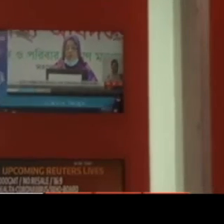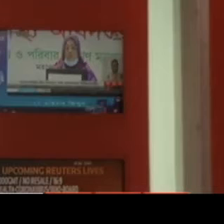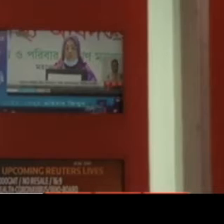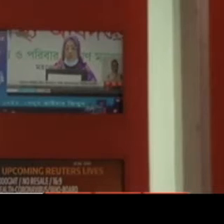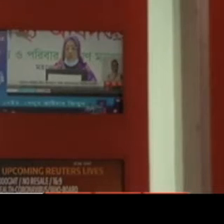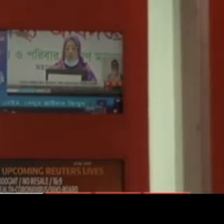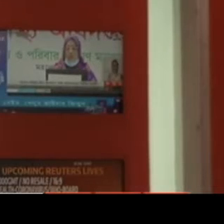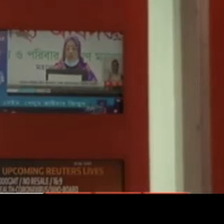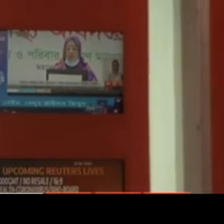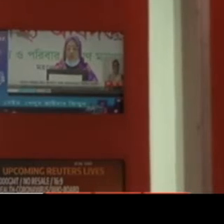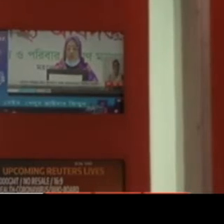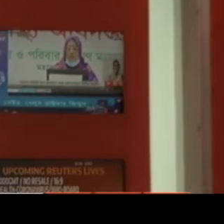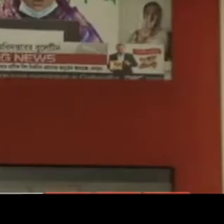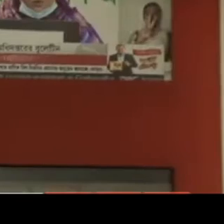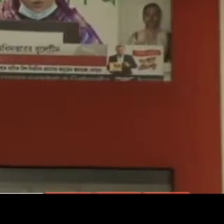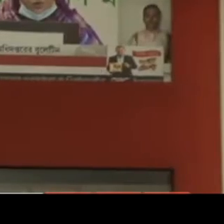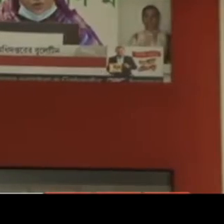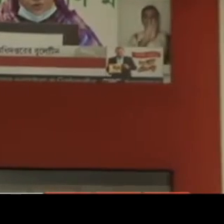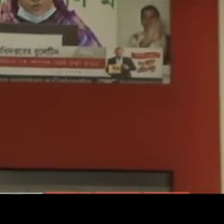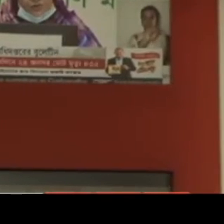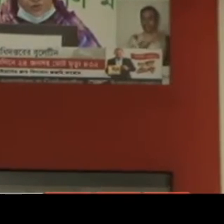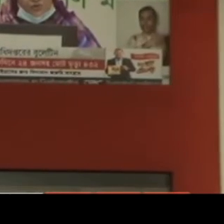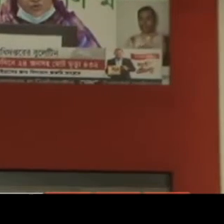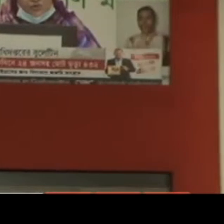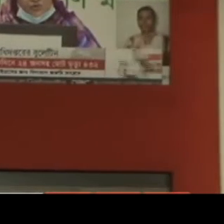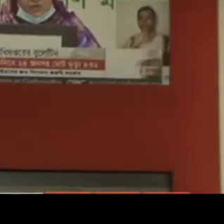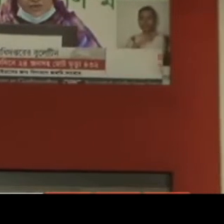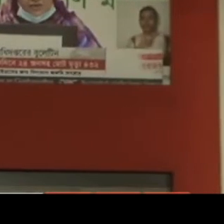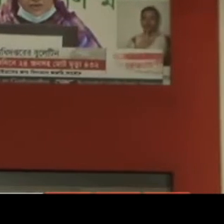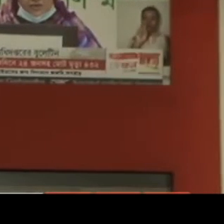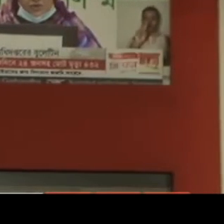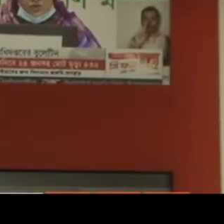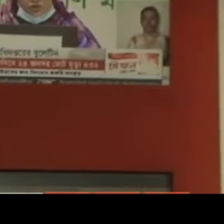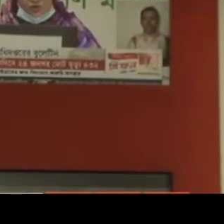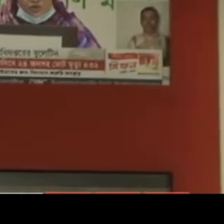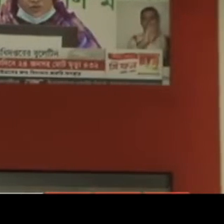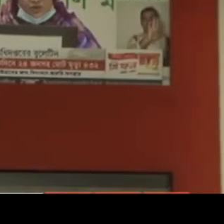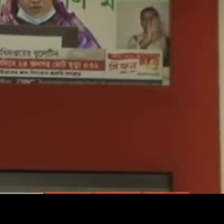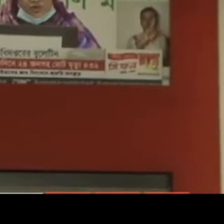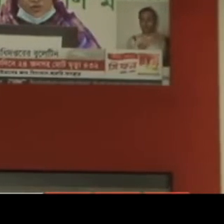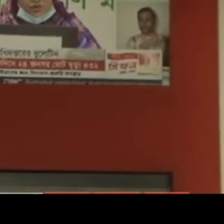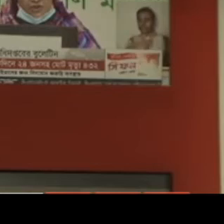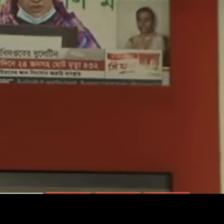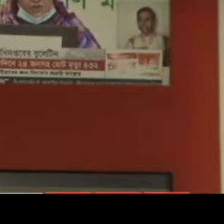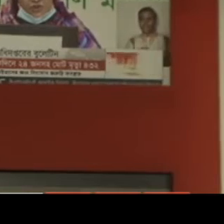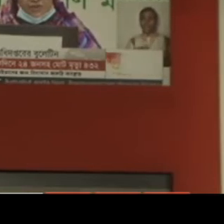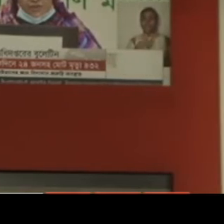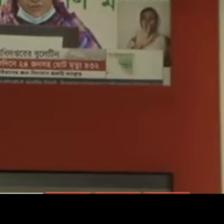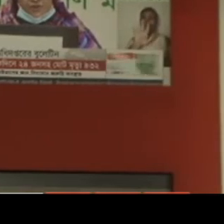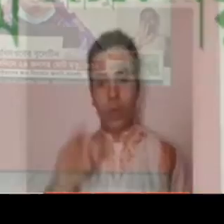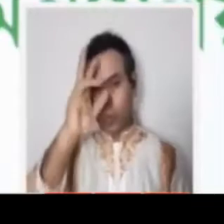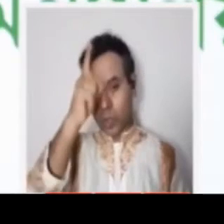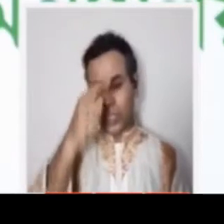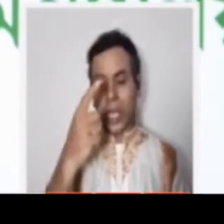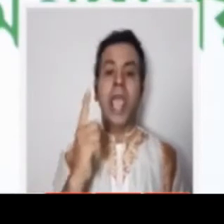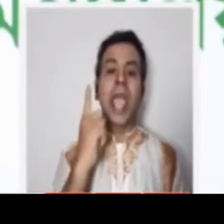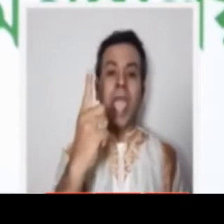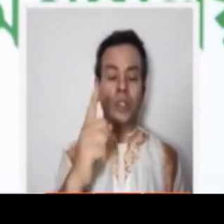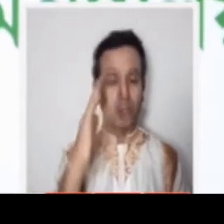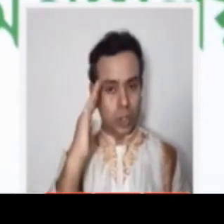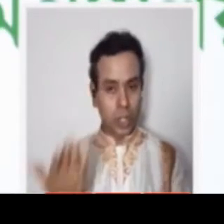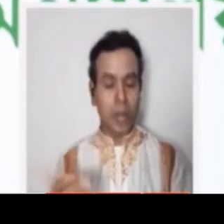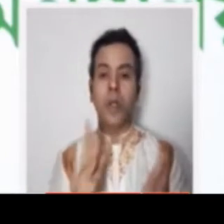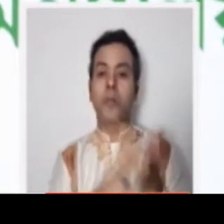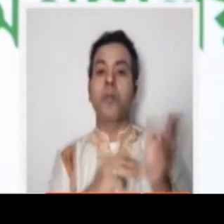নমুনা পরীক্ষা করা হলো 2,23,841। নতুন নমুনা পরীক্ষায়ও আরও 1,694 জনের দেহে করোনা শনাক্ত